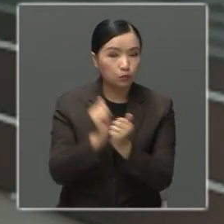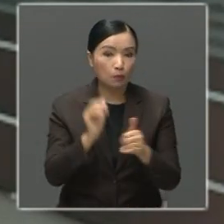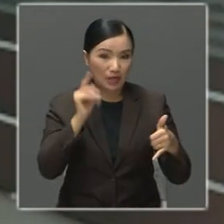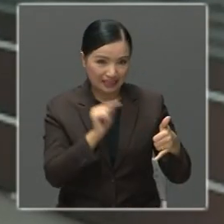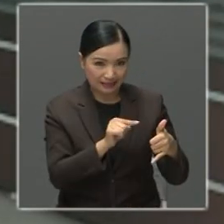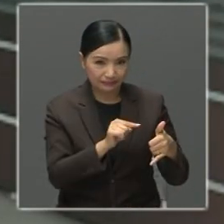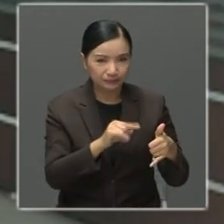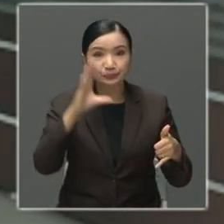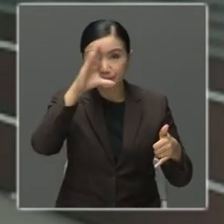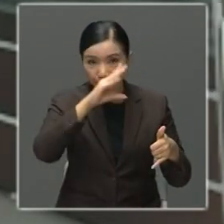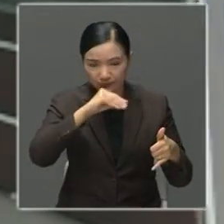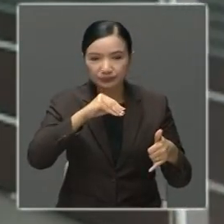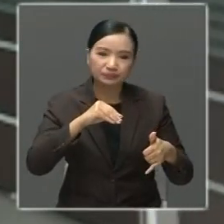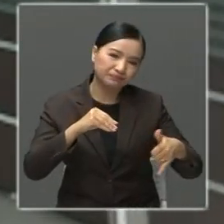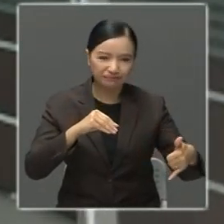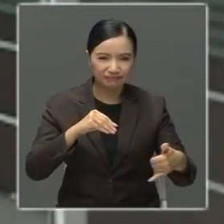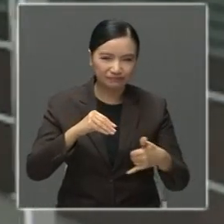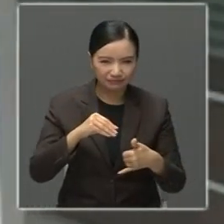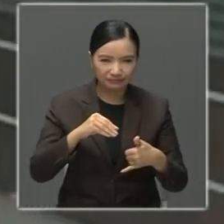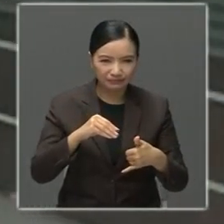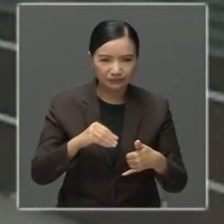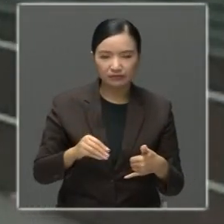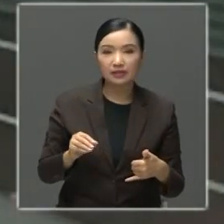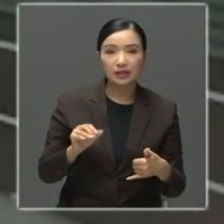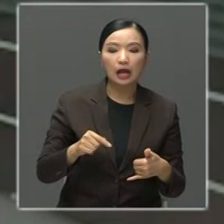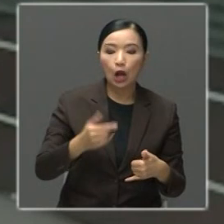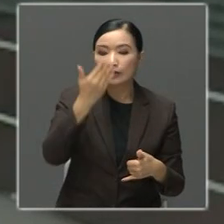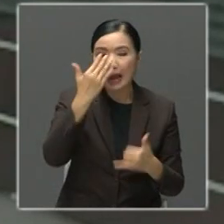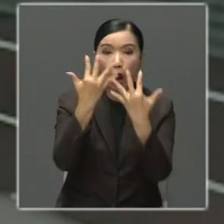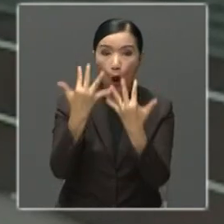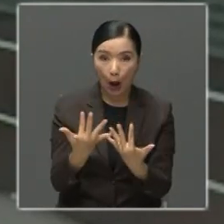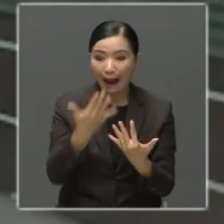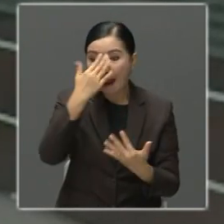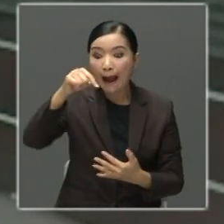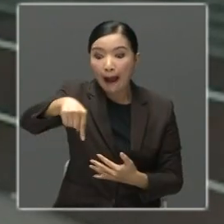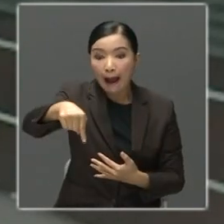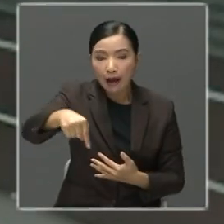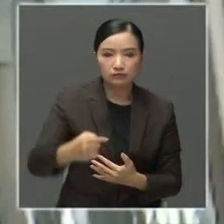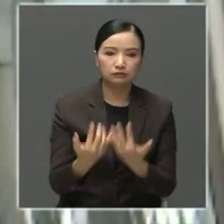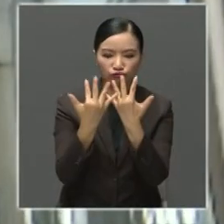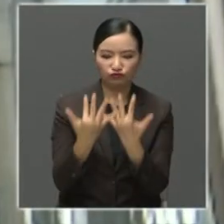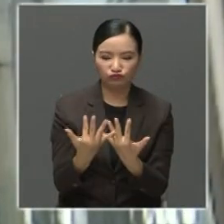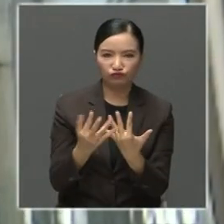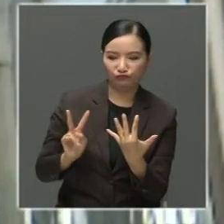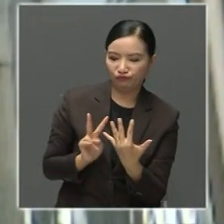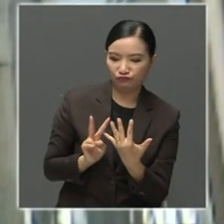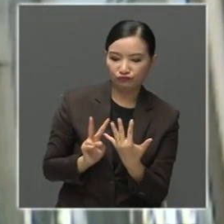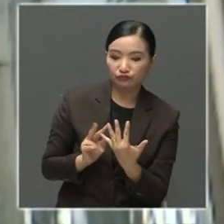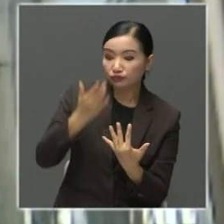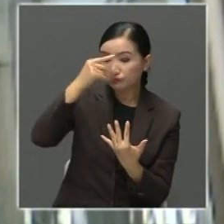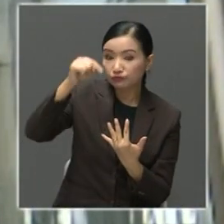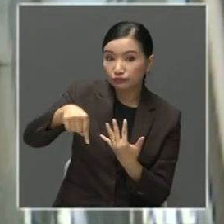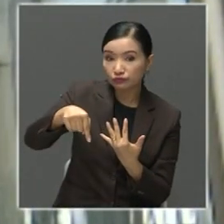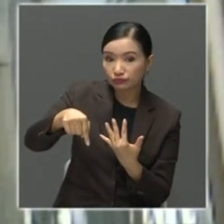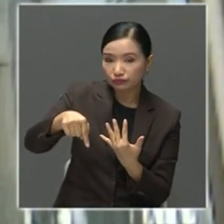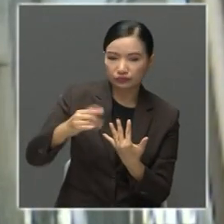เขาเข้าเวรกลางคืนแล้วก็มี10เวรเฝ้าหน้าห้องขังนะคะก็คือเป็นเจ้าหน้าที่ที่ประจำอยู่ปรากฏว่าท่านไป